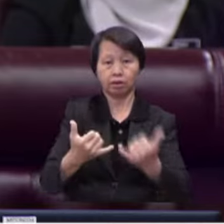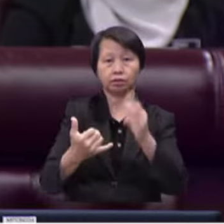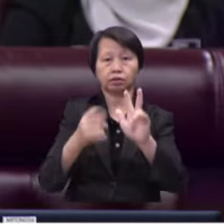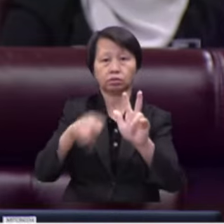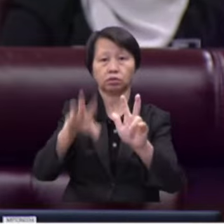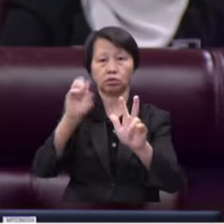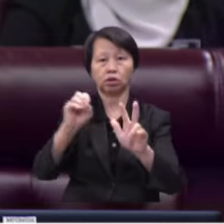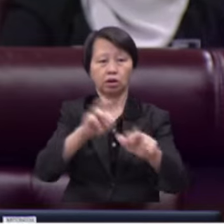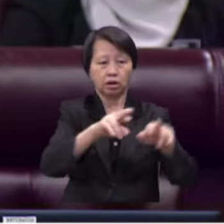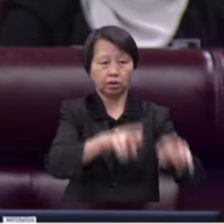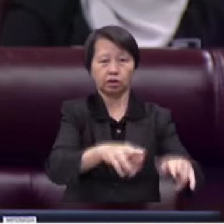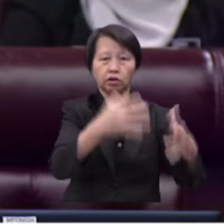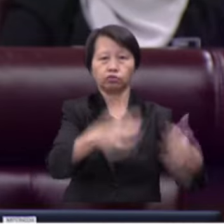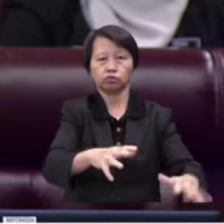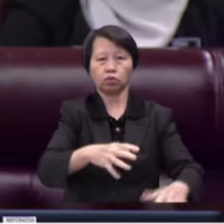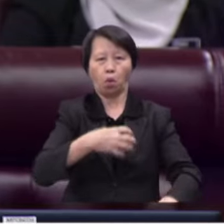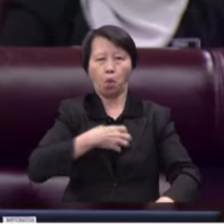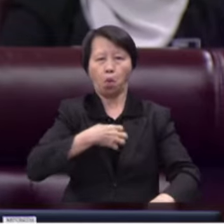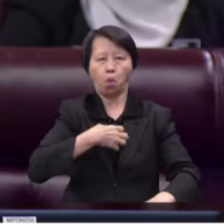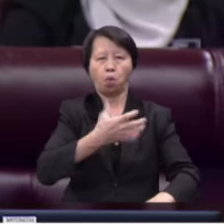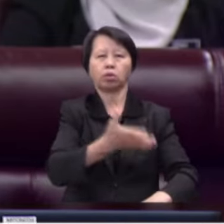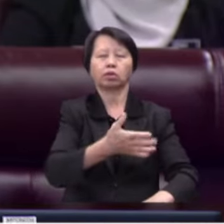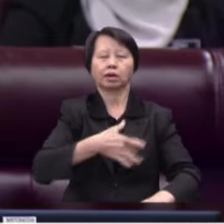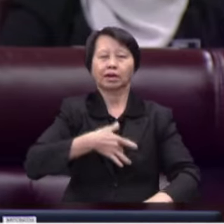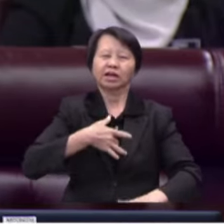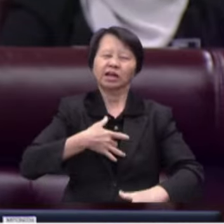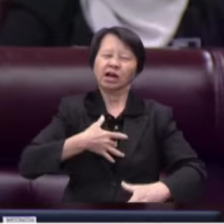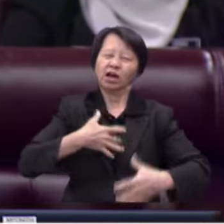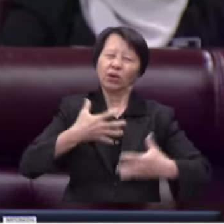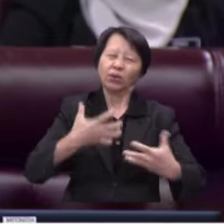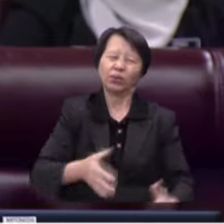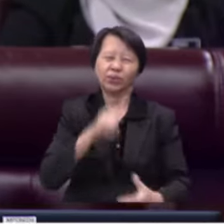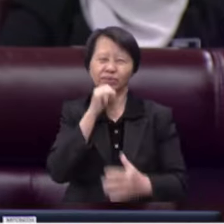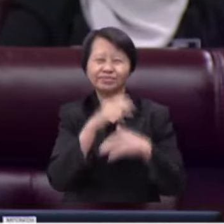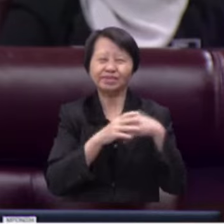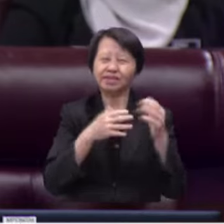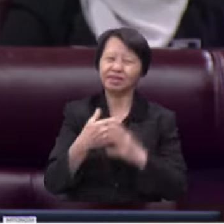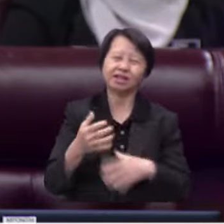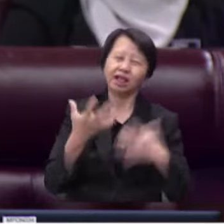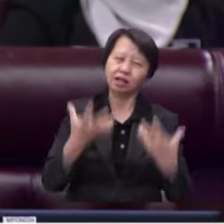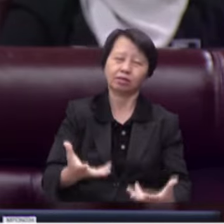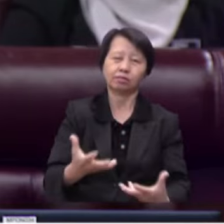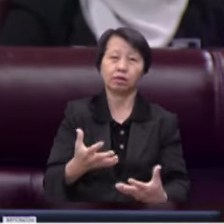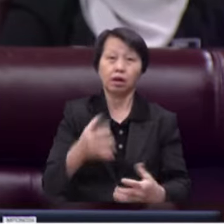Rakyat sudah ya merasa amat tidak selesai